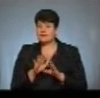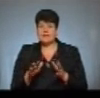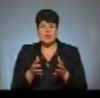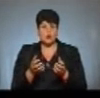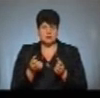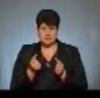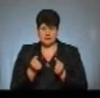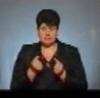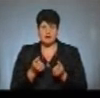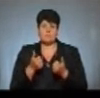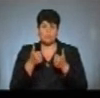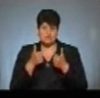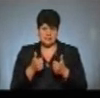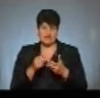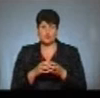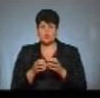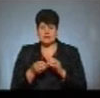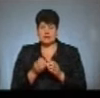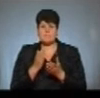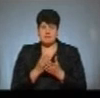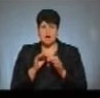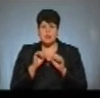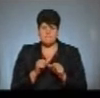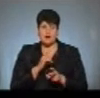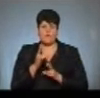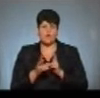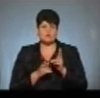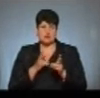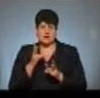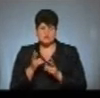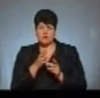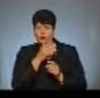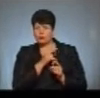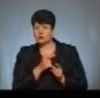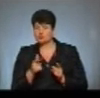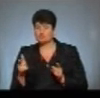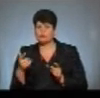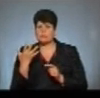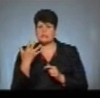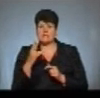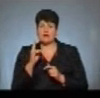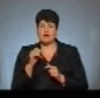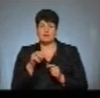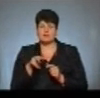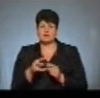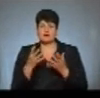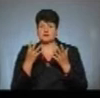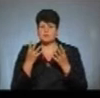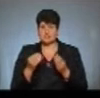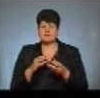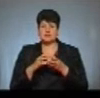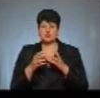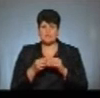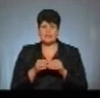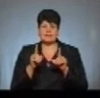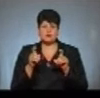отримає позитивного результату, він має право оскаржити впродовж 5 календарних днів результат